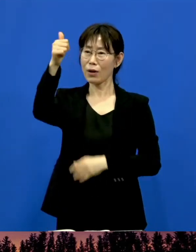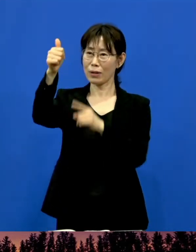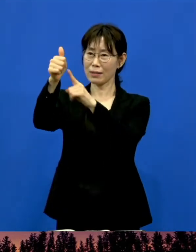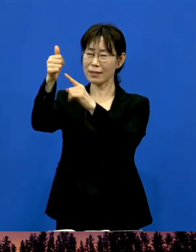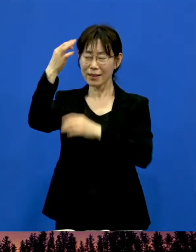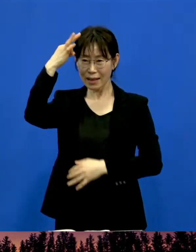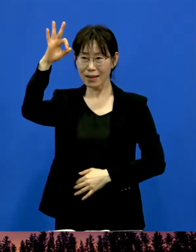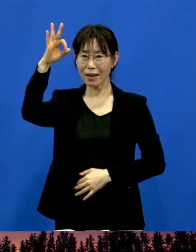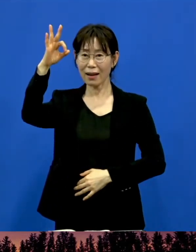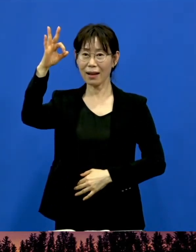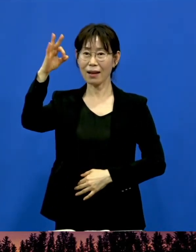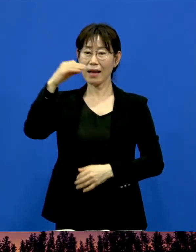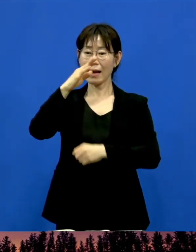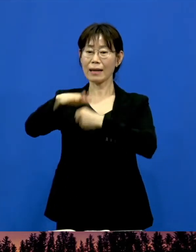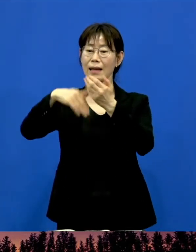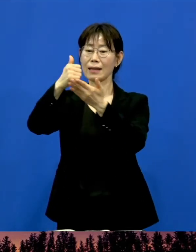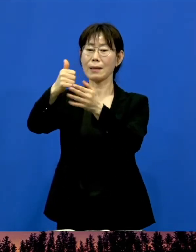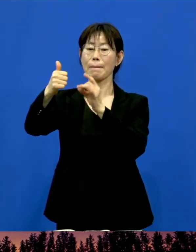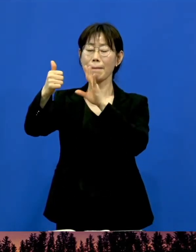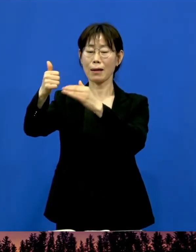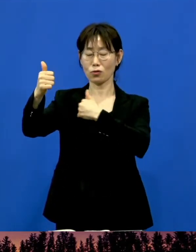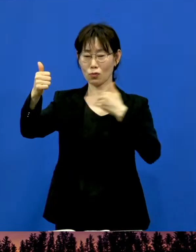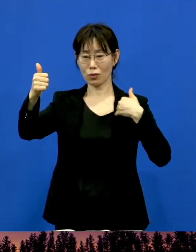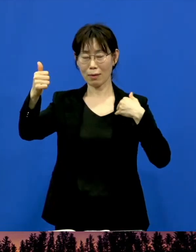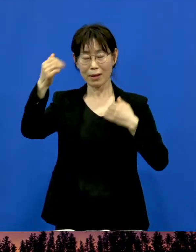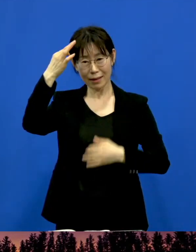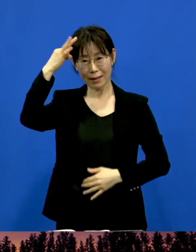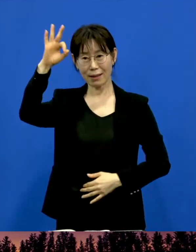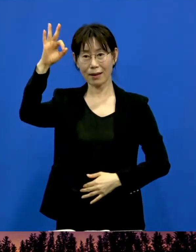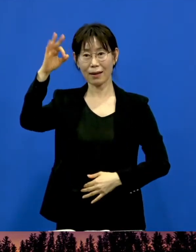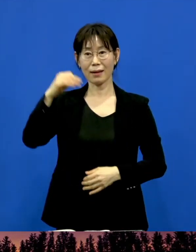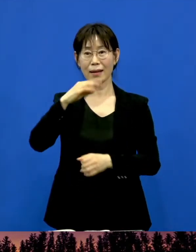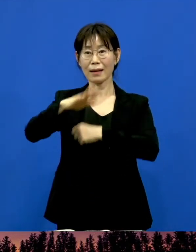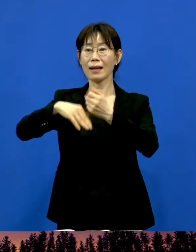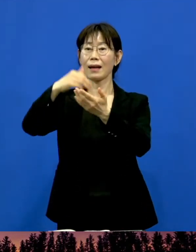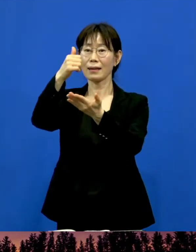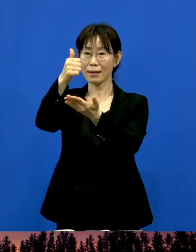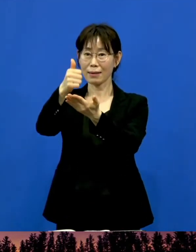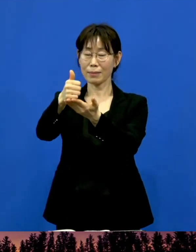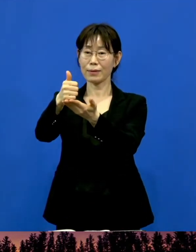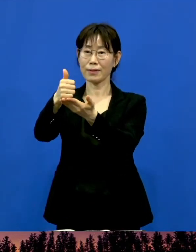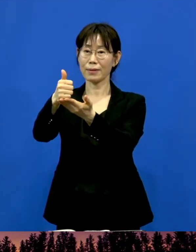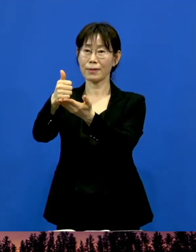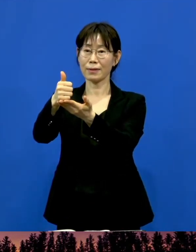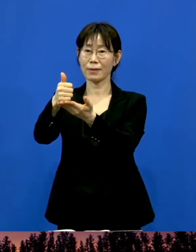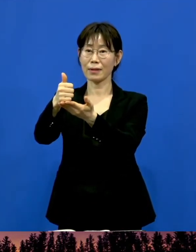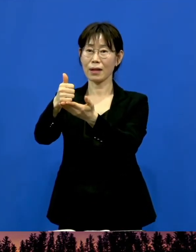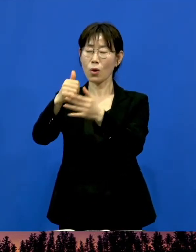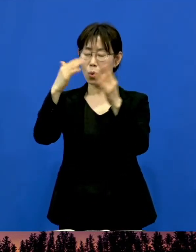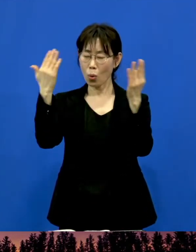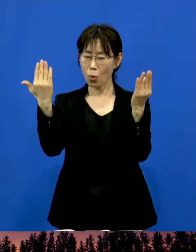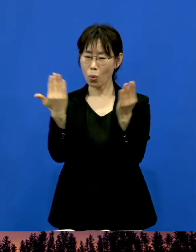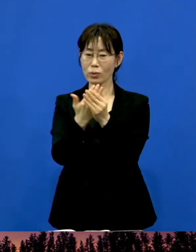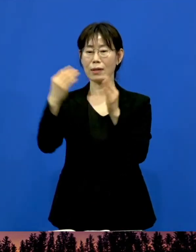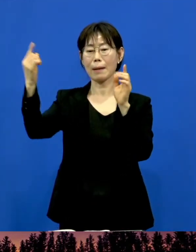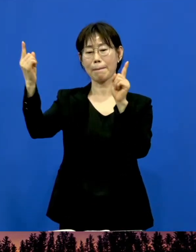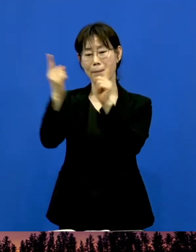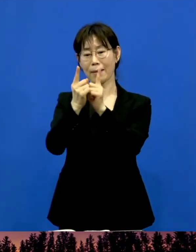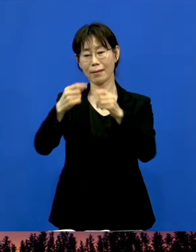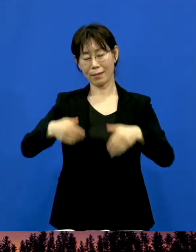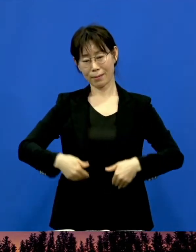거예요. 하나님으로 충분해요. 근데 문제는 뭐예요? 그 하나님을 온전히 만나셔야 돼요.